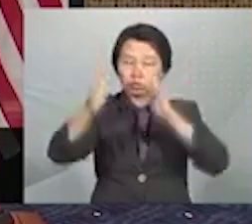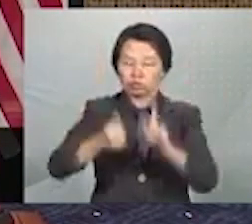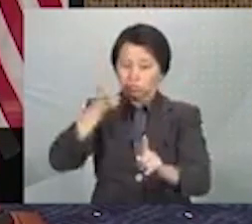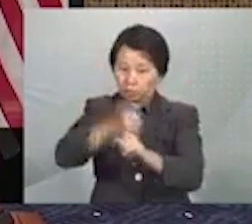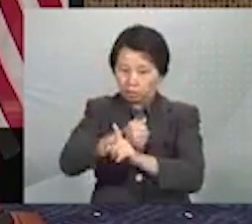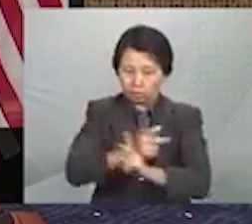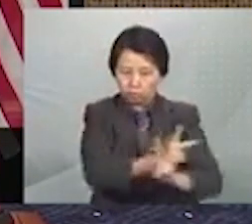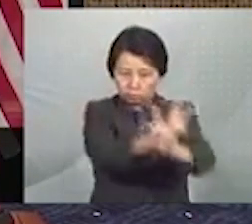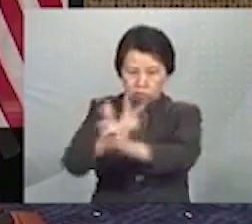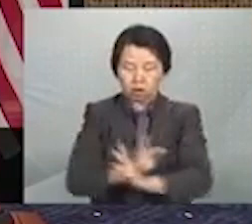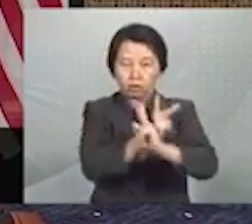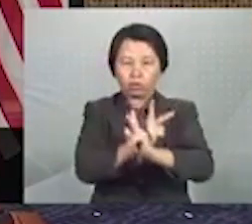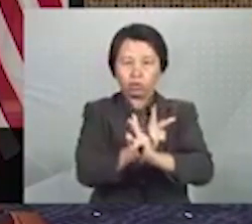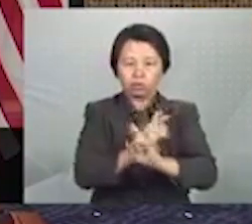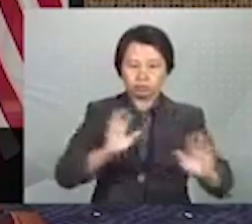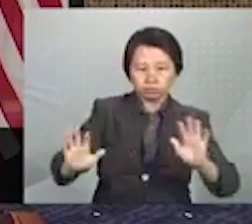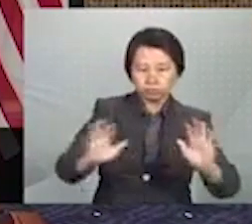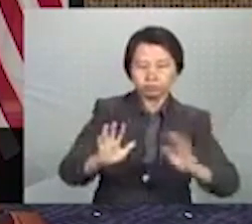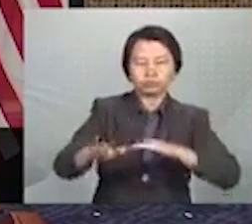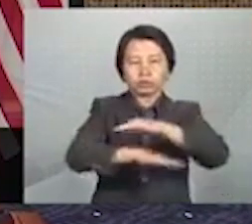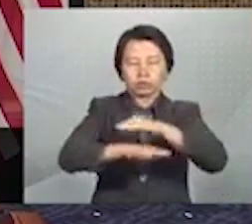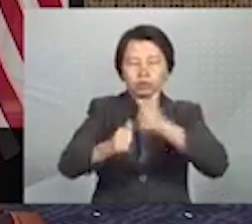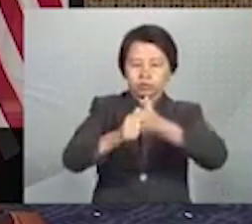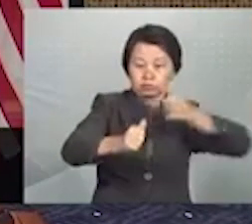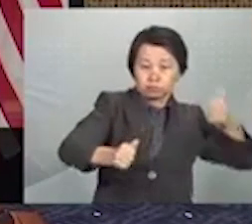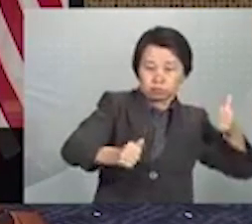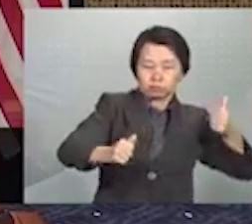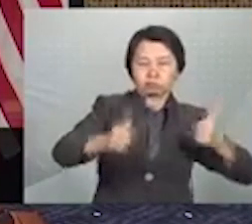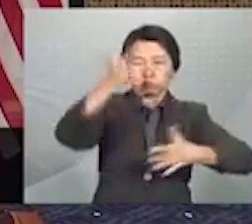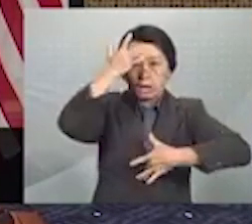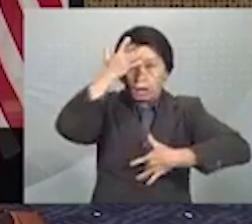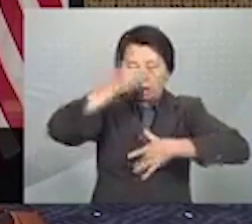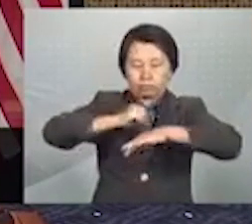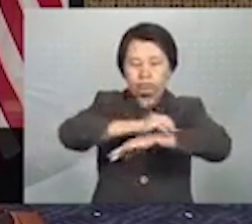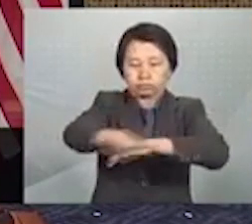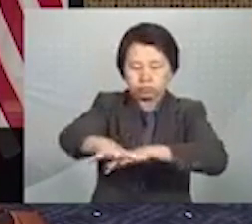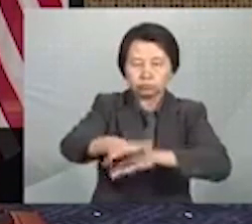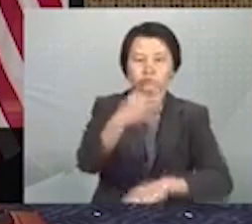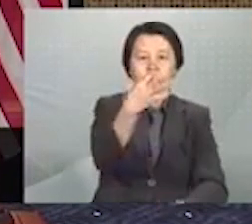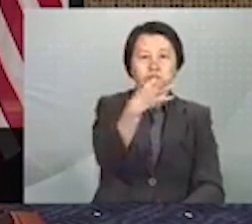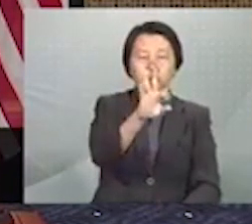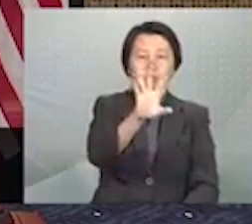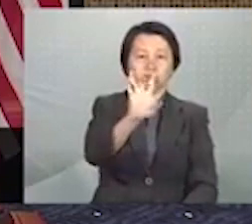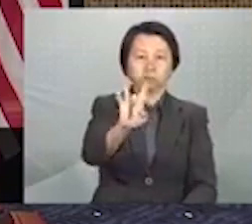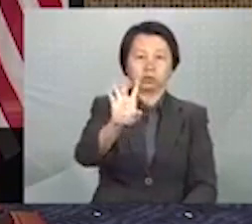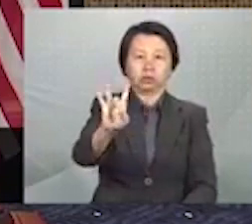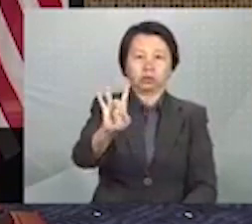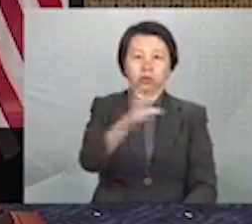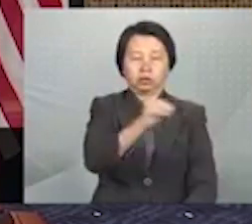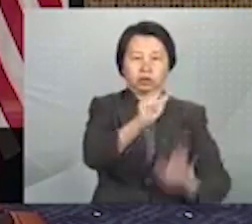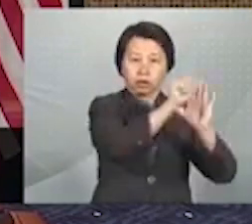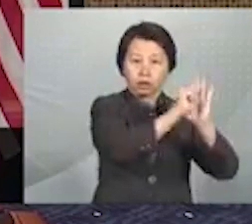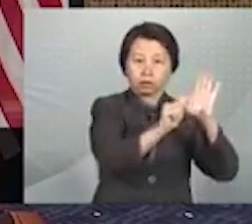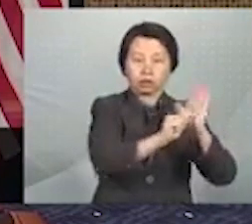dibuat di bawah akta pencegahan dan pengawalan penyakit berjangkit 1988 dan